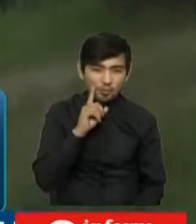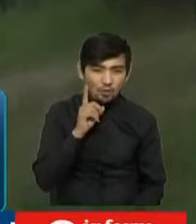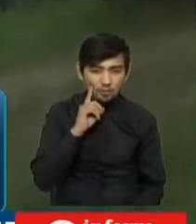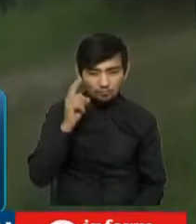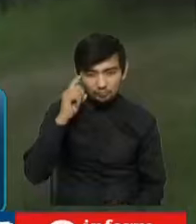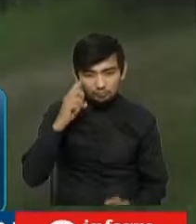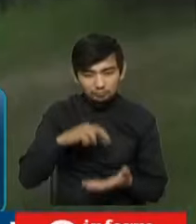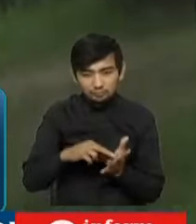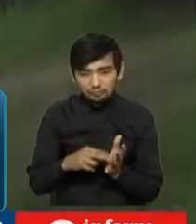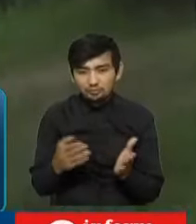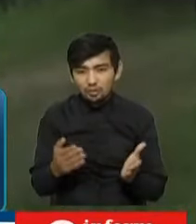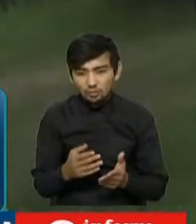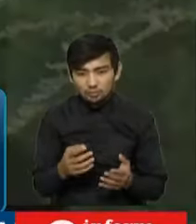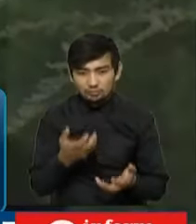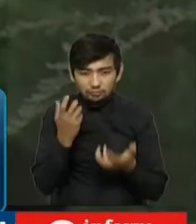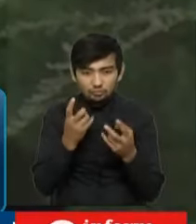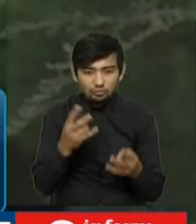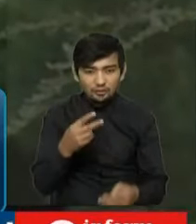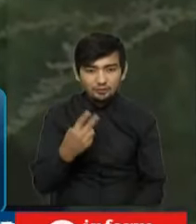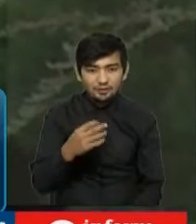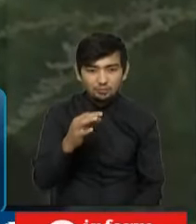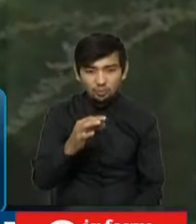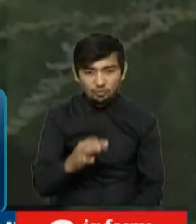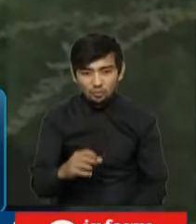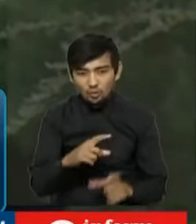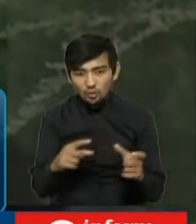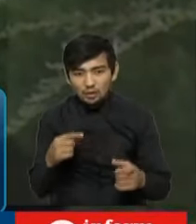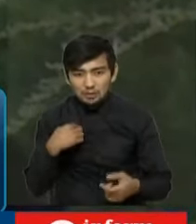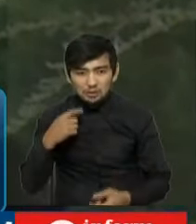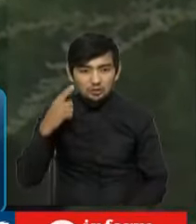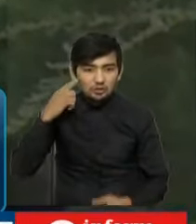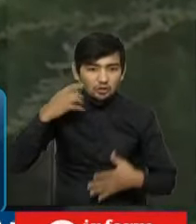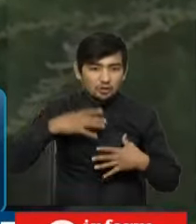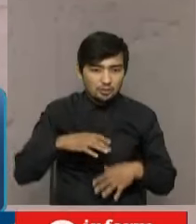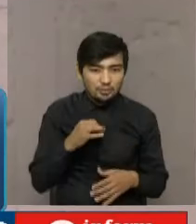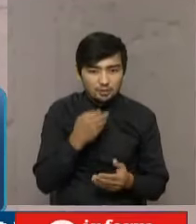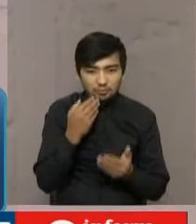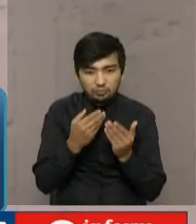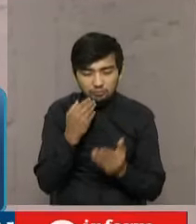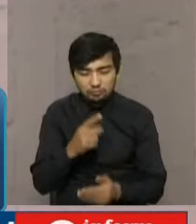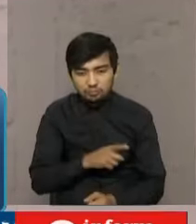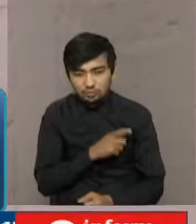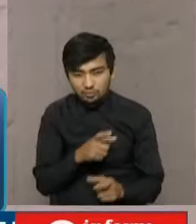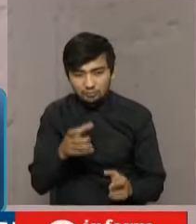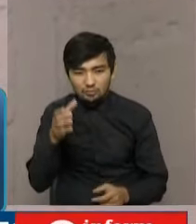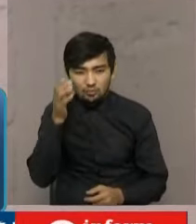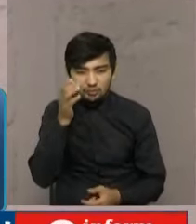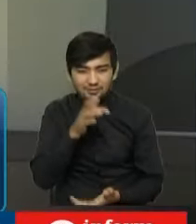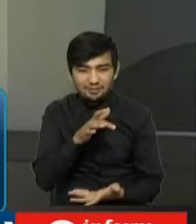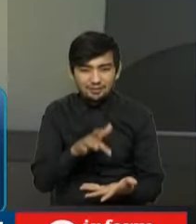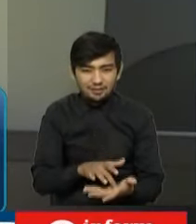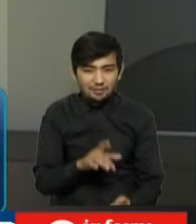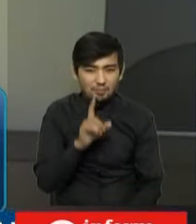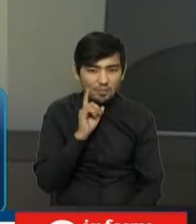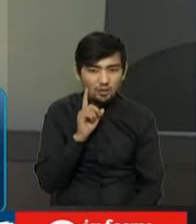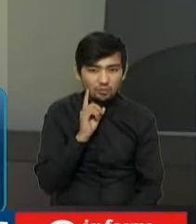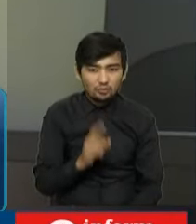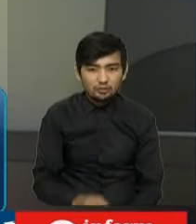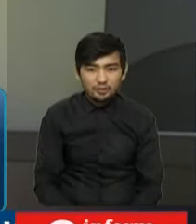ее существовании даже не слышали 20% респондентов, опрошенных специалистами научно-исследовательского центра